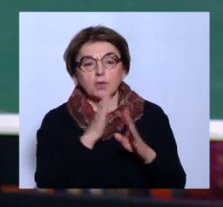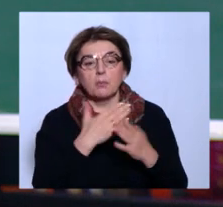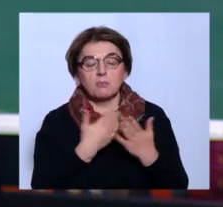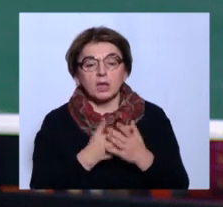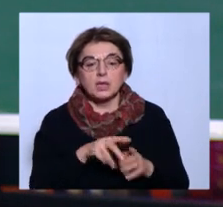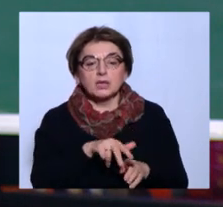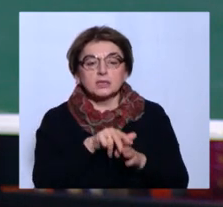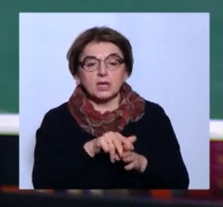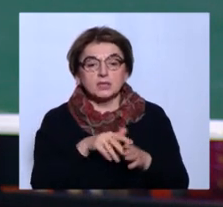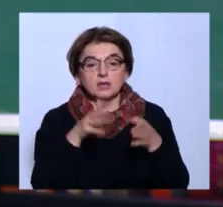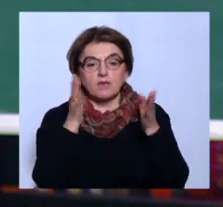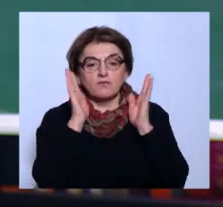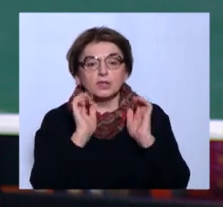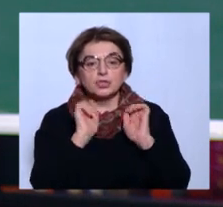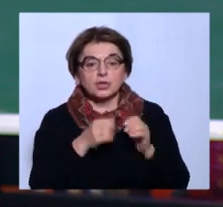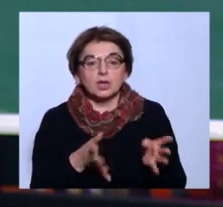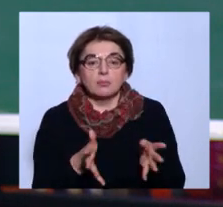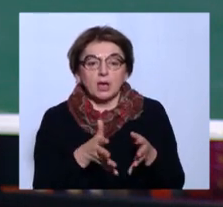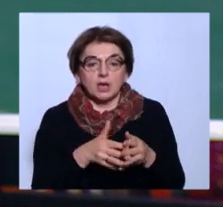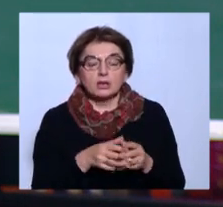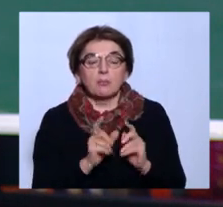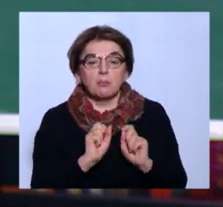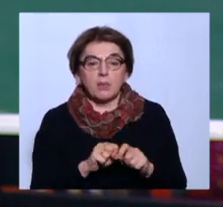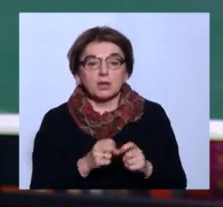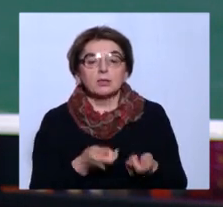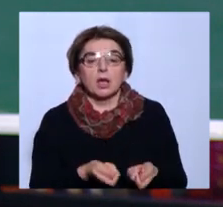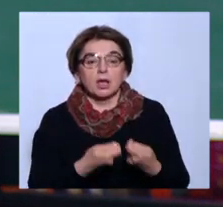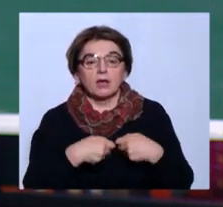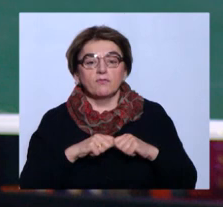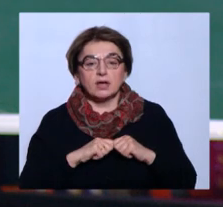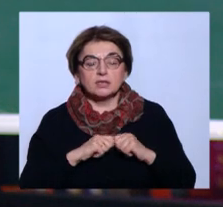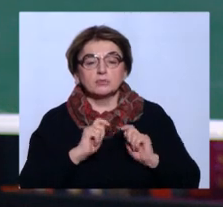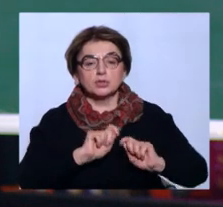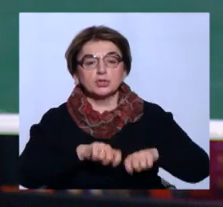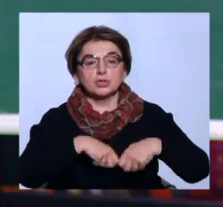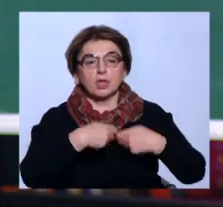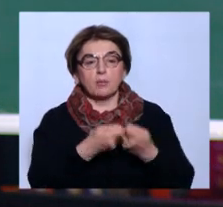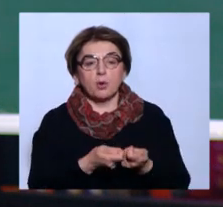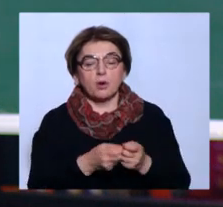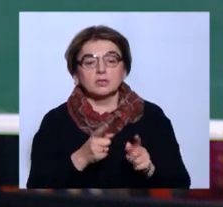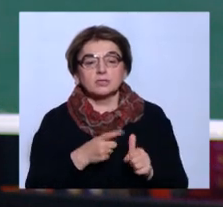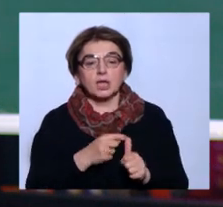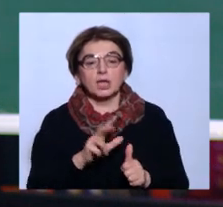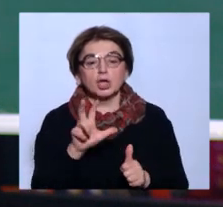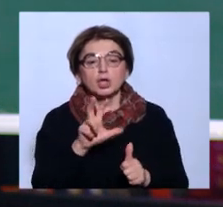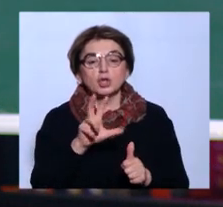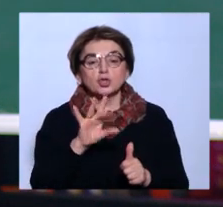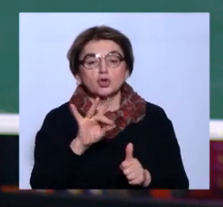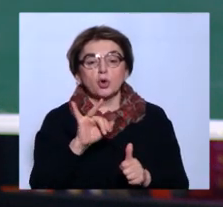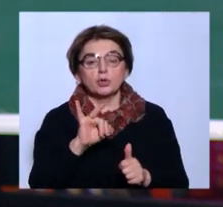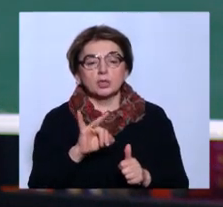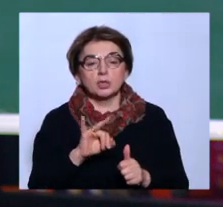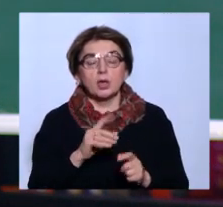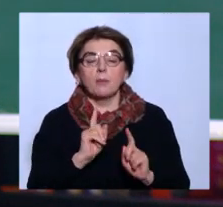ვირი, შეიძლება ეჯვარებოდნენ ერთმანეთს, ეჯვარებიან ერთმანეთს და გვაძლევენ შთამომავლობას ჯორი. ქვია ხო